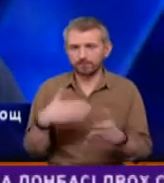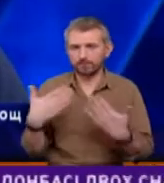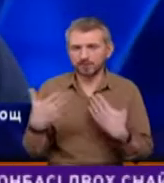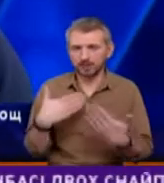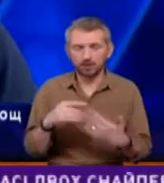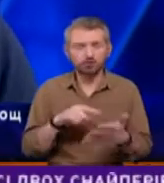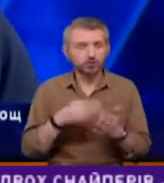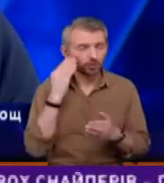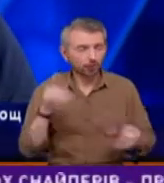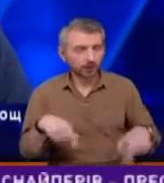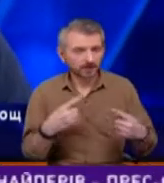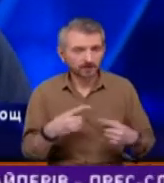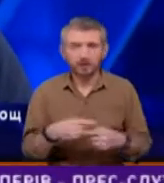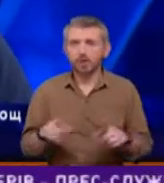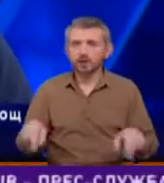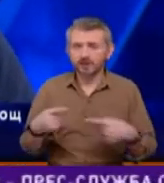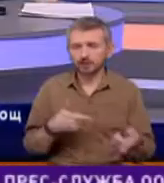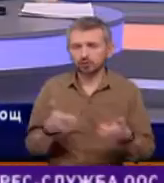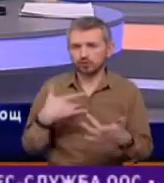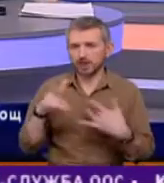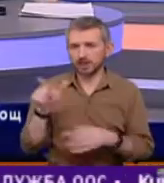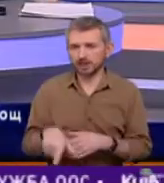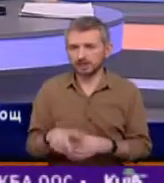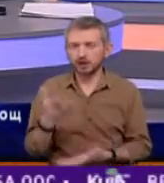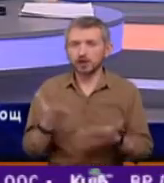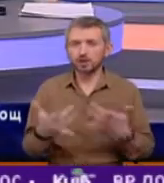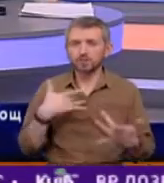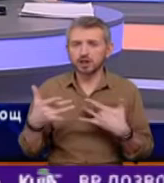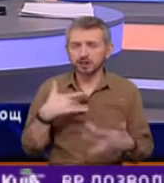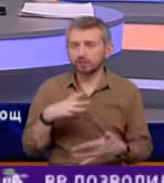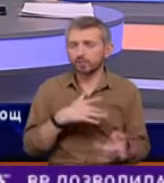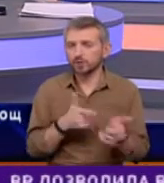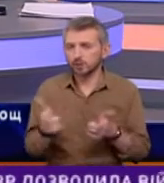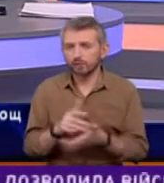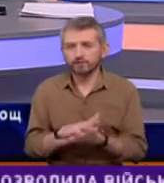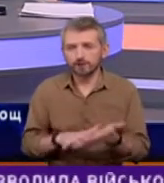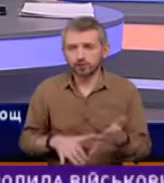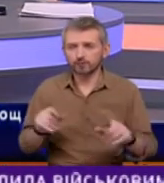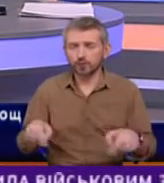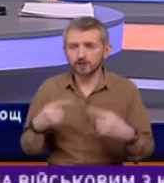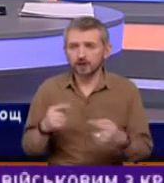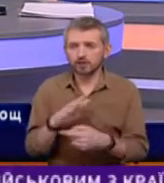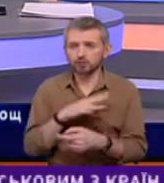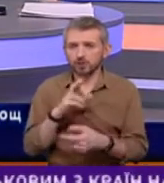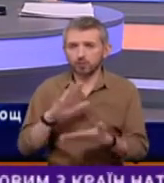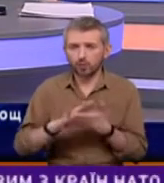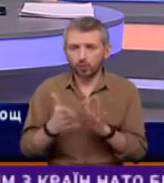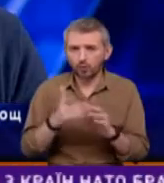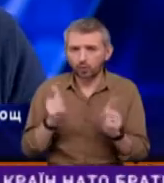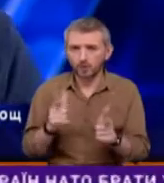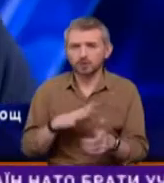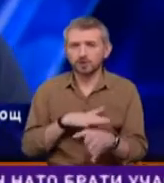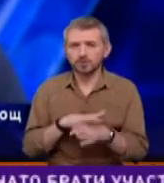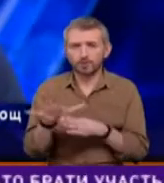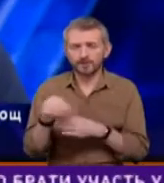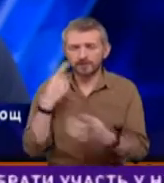підготовка організації і підготовки артиста. Тому що якщо б артист був підготовлений, вибачте, в організаторах були б угода, була б повністю